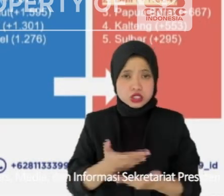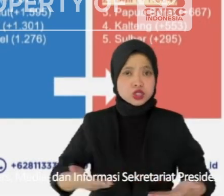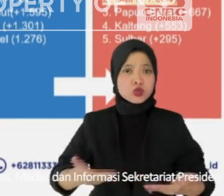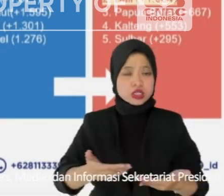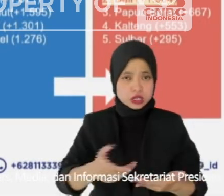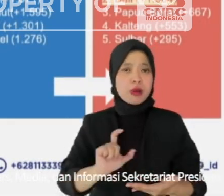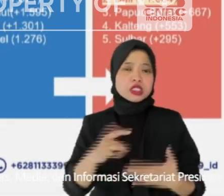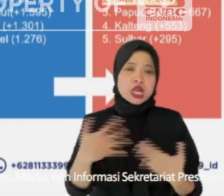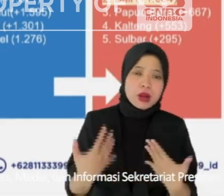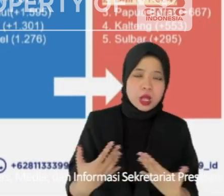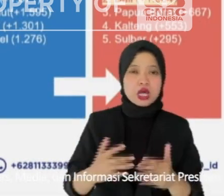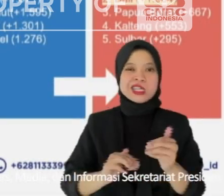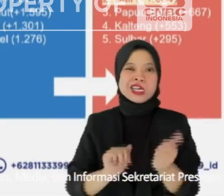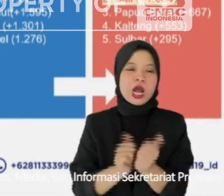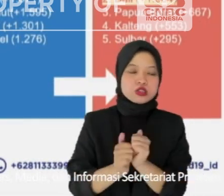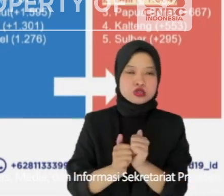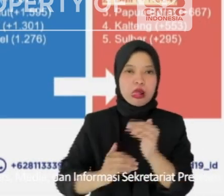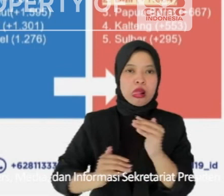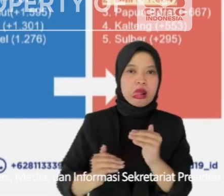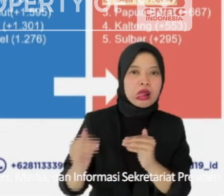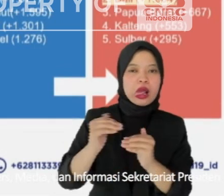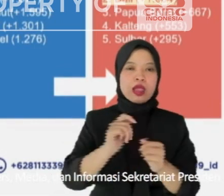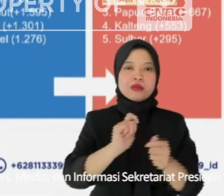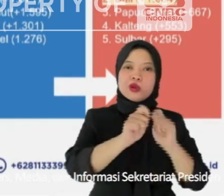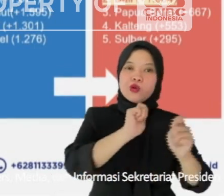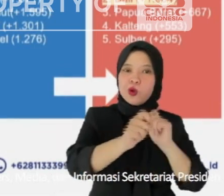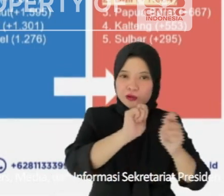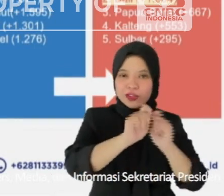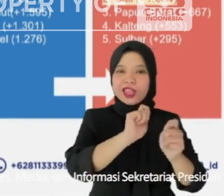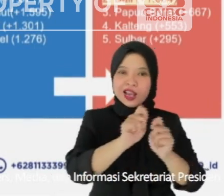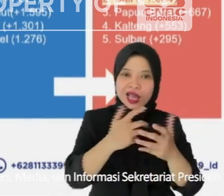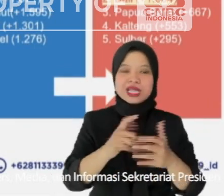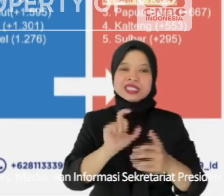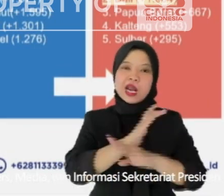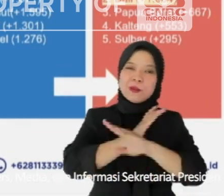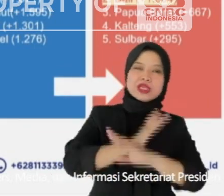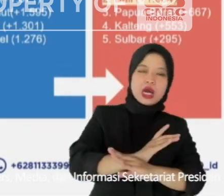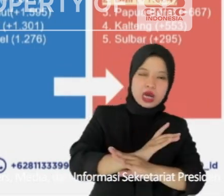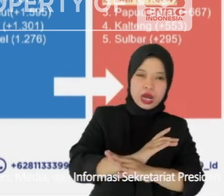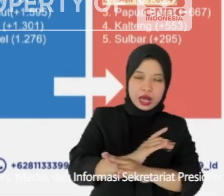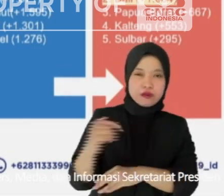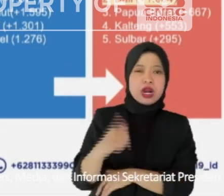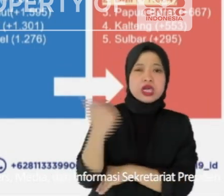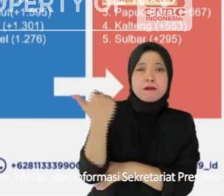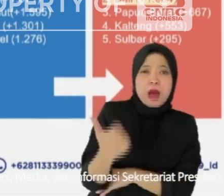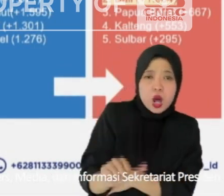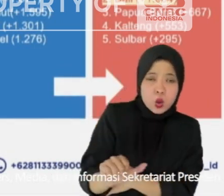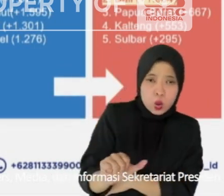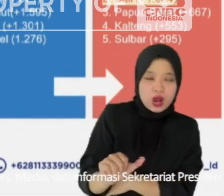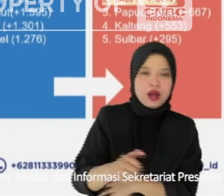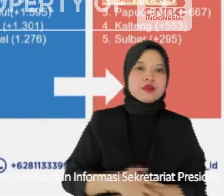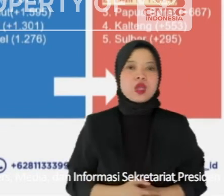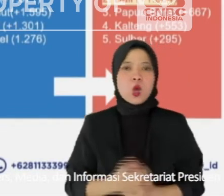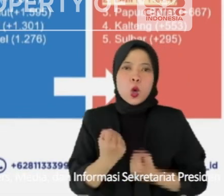seperti antisipasi lonjakan kasus pada masa idulfitri upaya pencegahan masuknya varian dari luar negeri